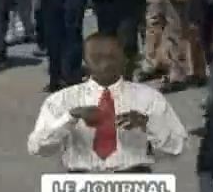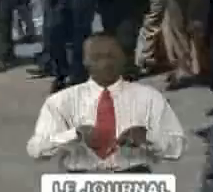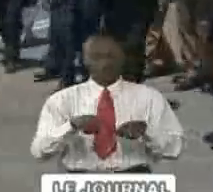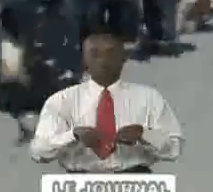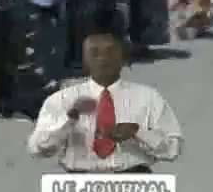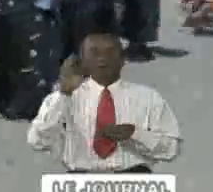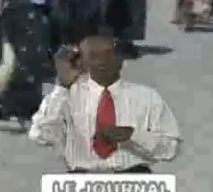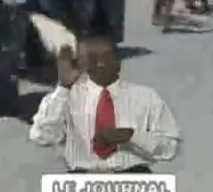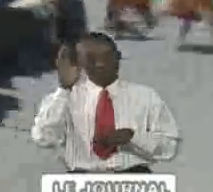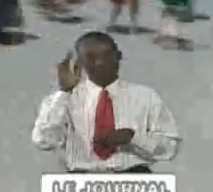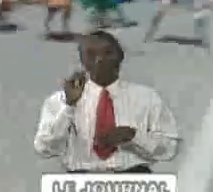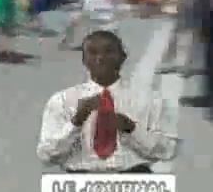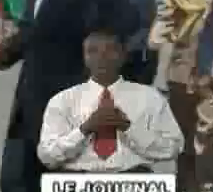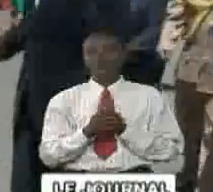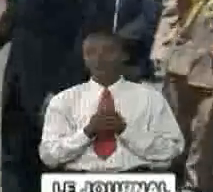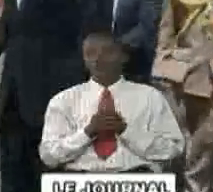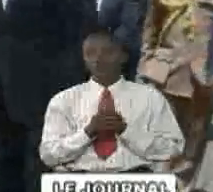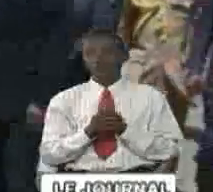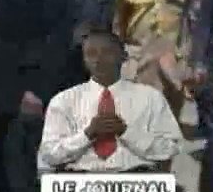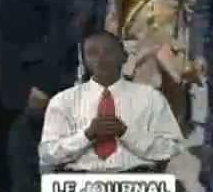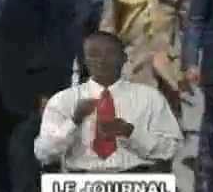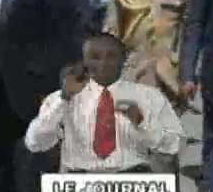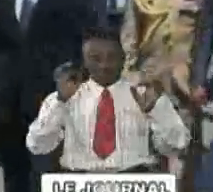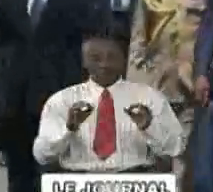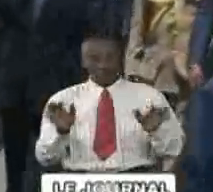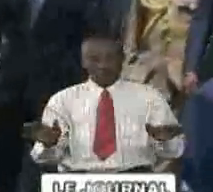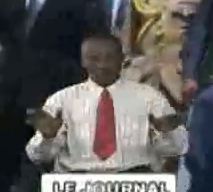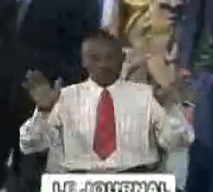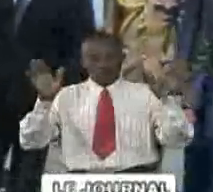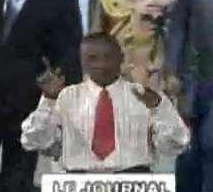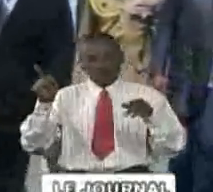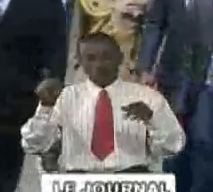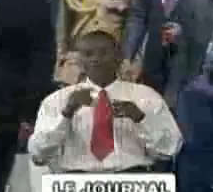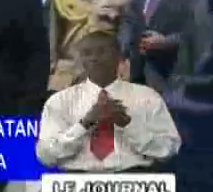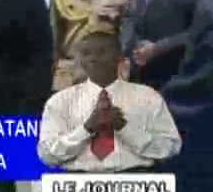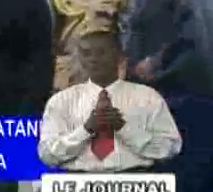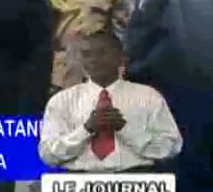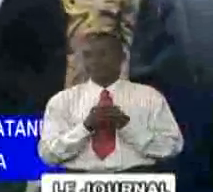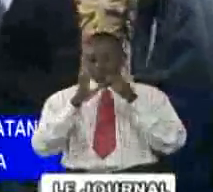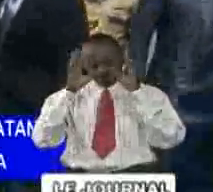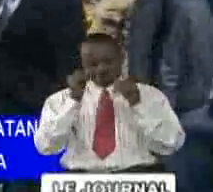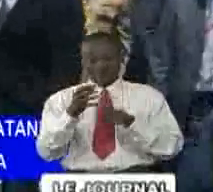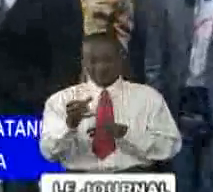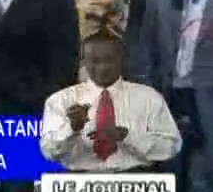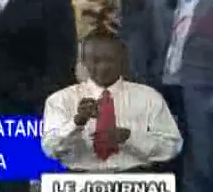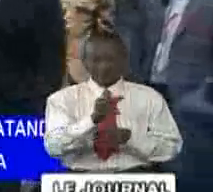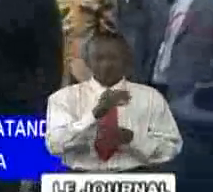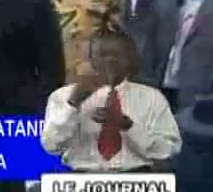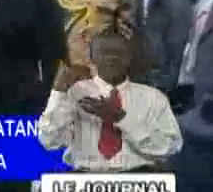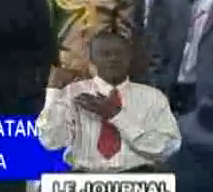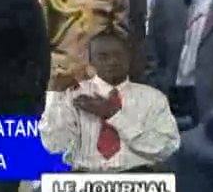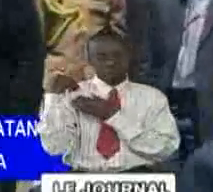pour le regard des chasseurs d'images. À l'aéroport international Jomo Kenyatta, il s'est envolé pour Kinshasa, la capitale de la République démocratique du